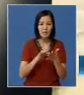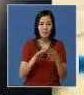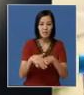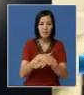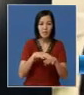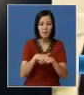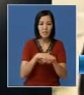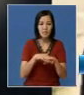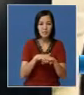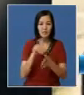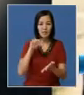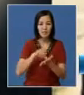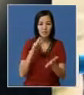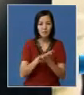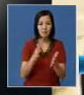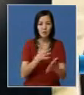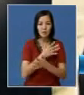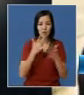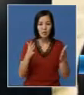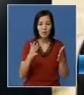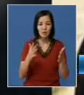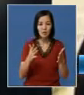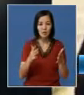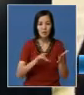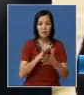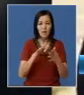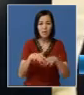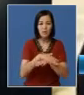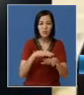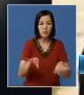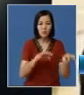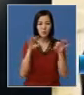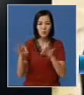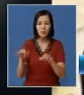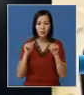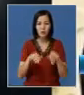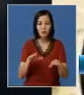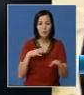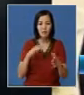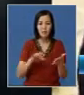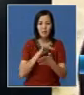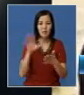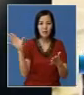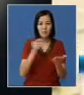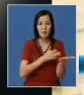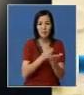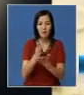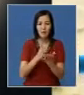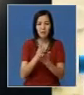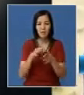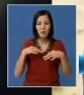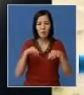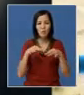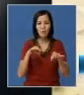жұмылдырылды. Төтенше жағдайдың ауқымы үлкен болғандықтан қала тұрғындарын көшіру жөнінде шешім қабылданды. Арысқа кіретін барлық бағыттар бойынша көліктер жолға